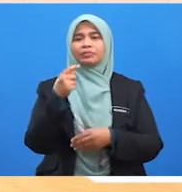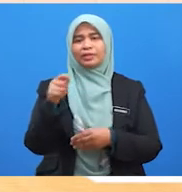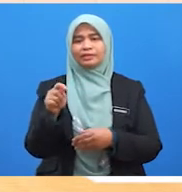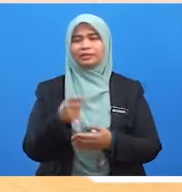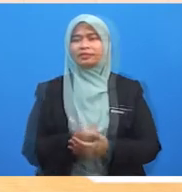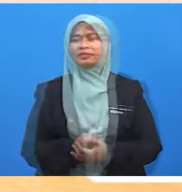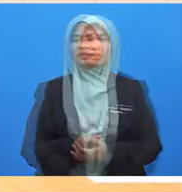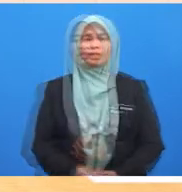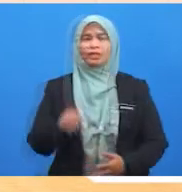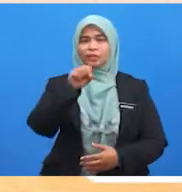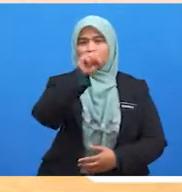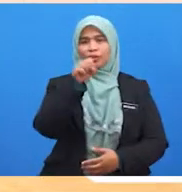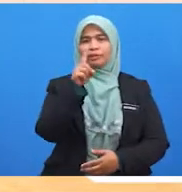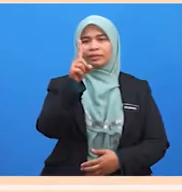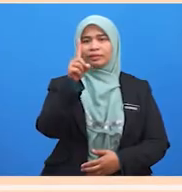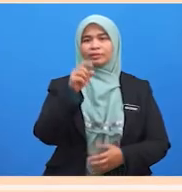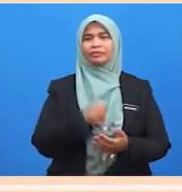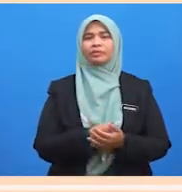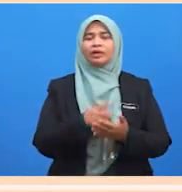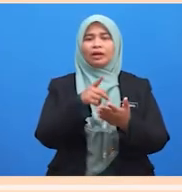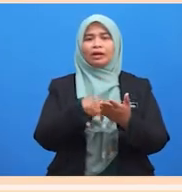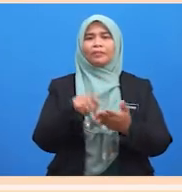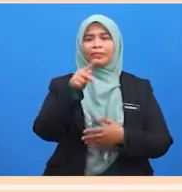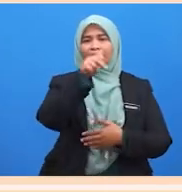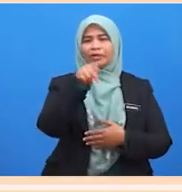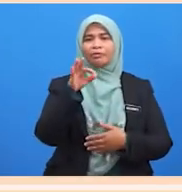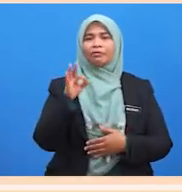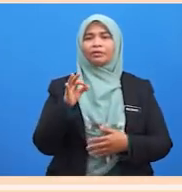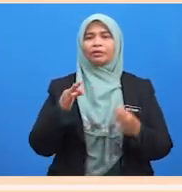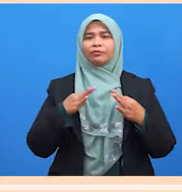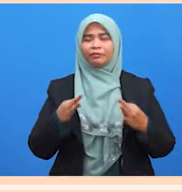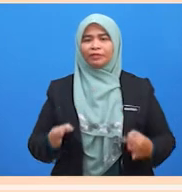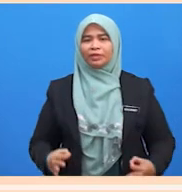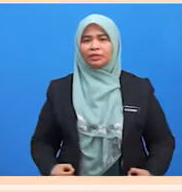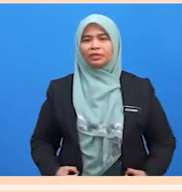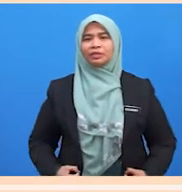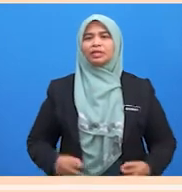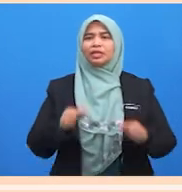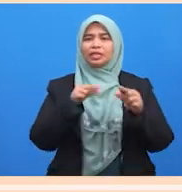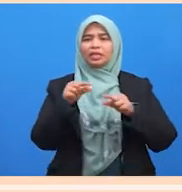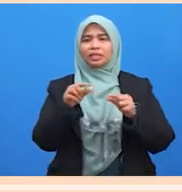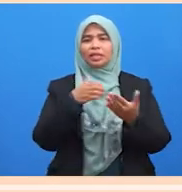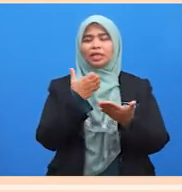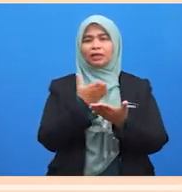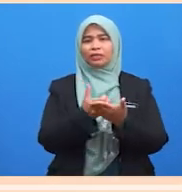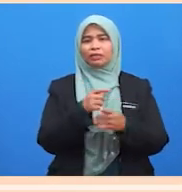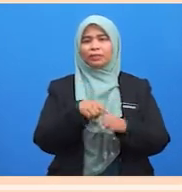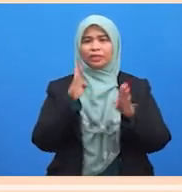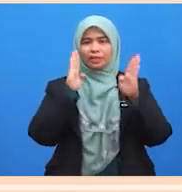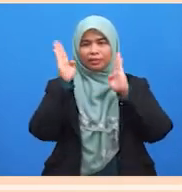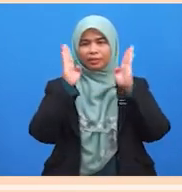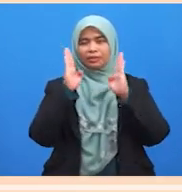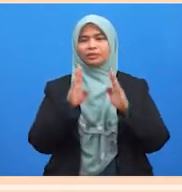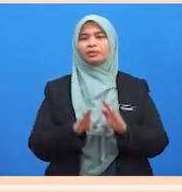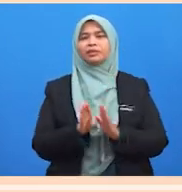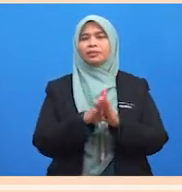murid-murid. Soalan pertama, apakah faktor fizikal yang mempengaruhi kegiatan ekonomi di